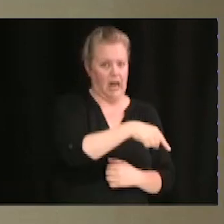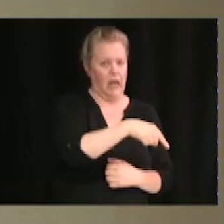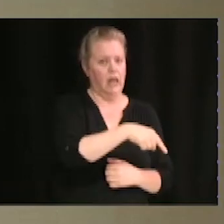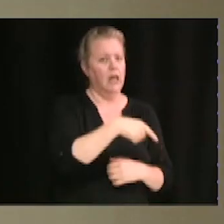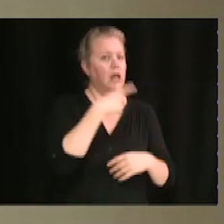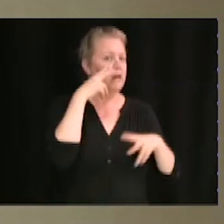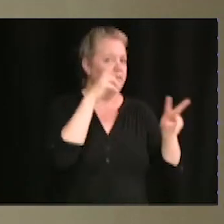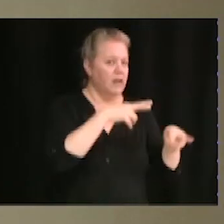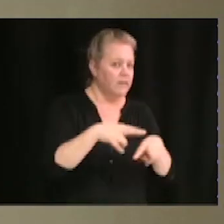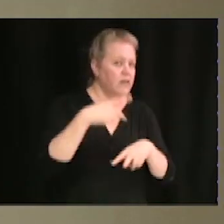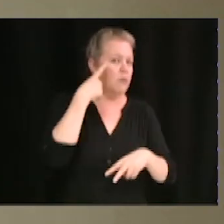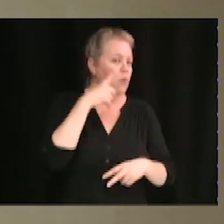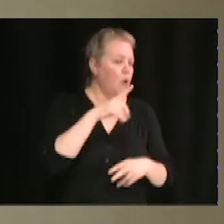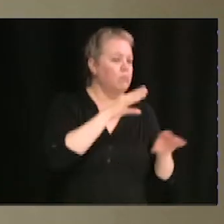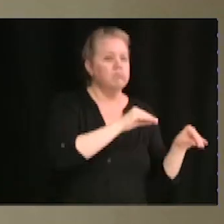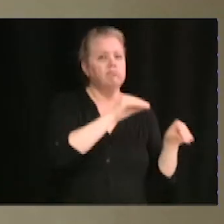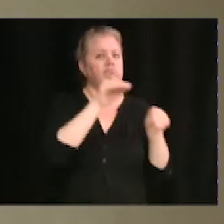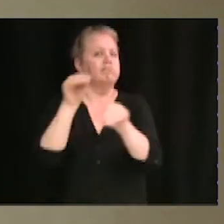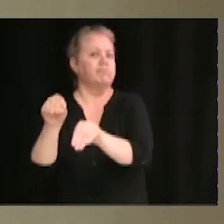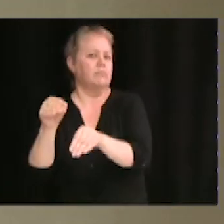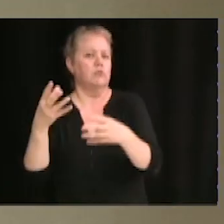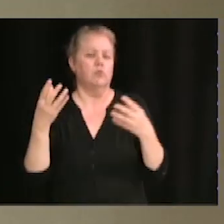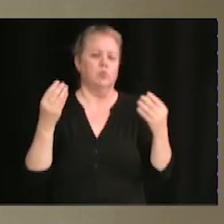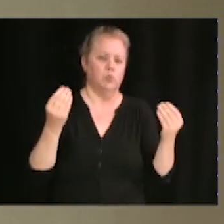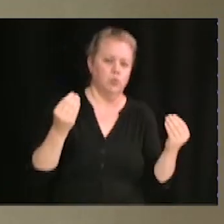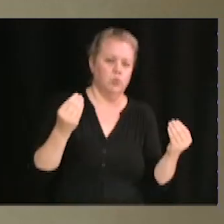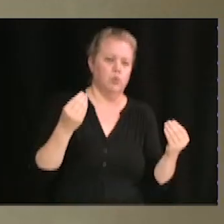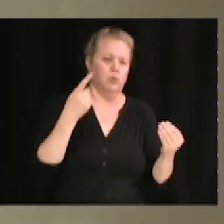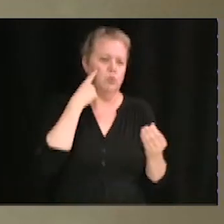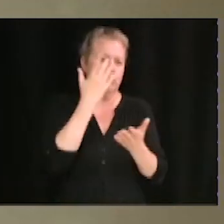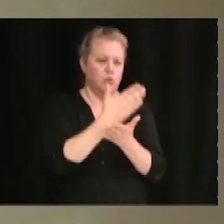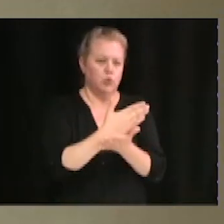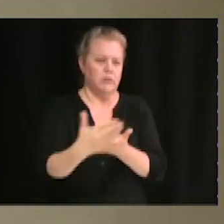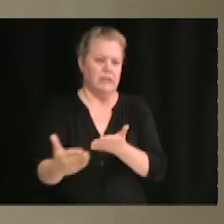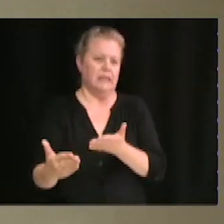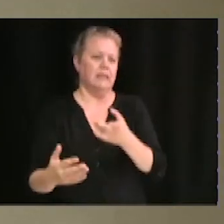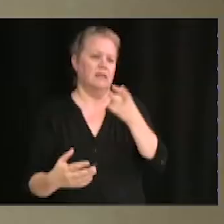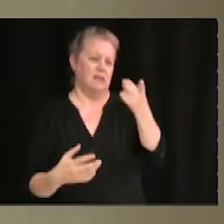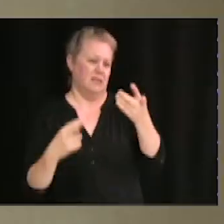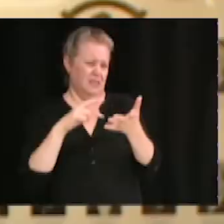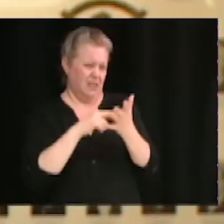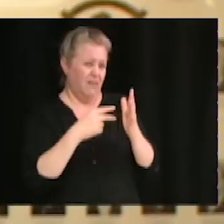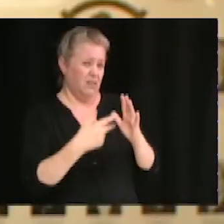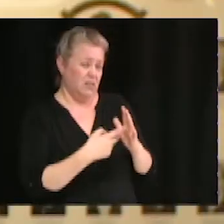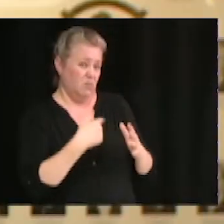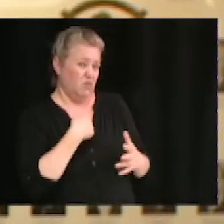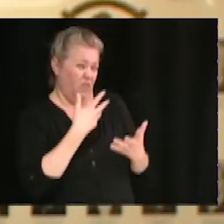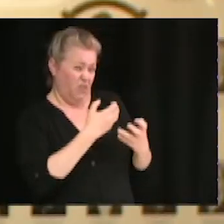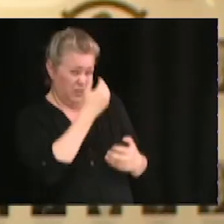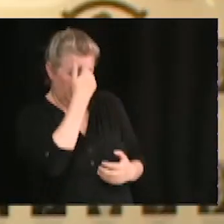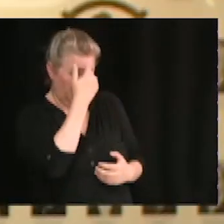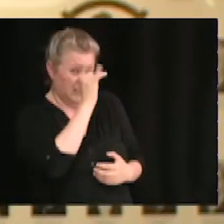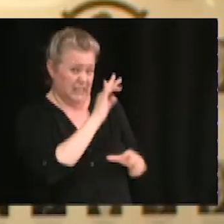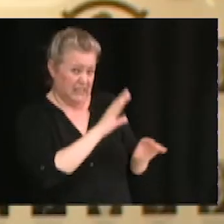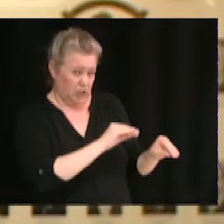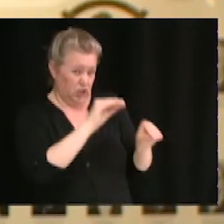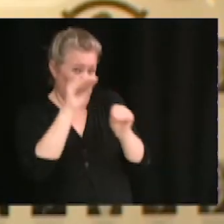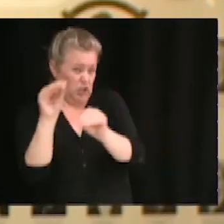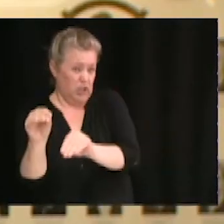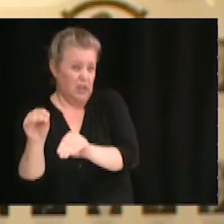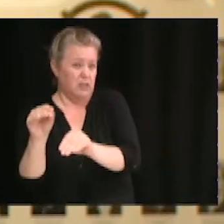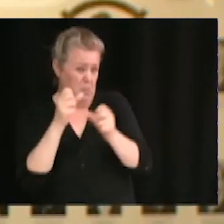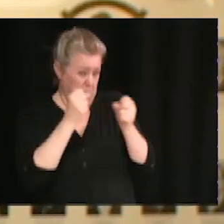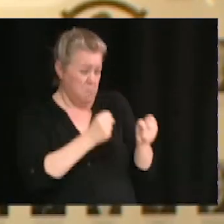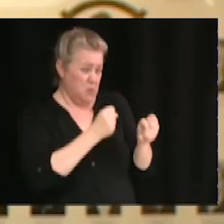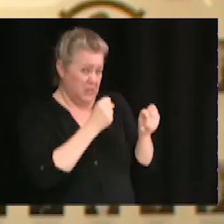vérifications pour s'assurer qu'il un espace, un endroit adéquat. Qu une relocalisation, c'est ça que je veux savoir. Est-ce qu'il peut